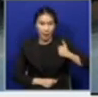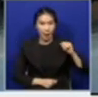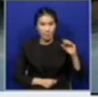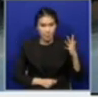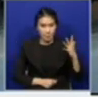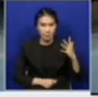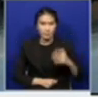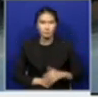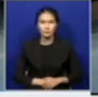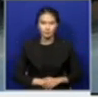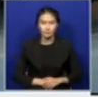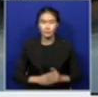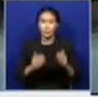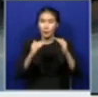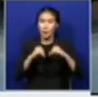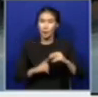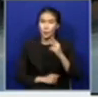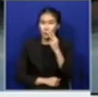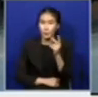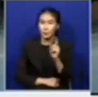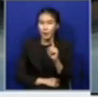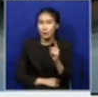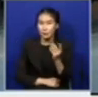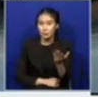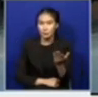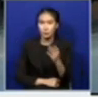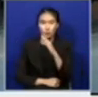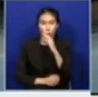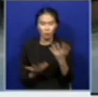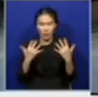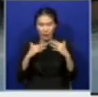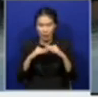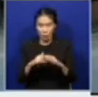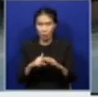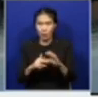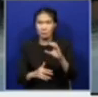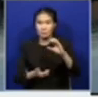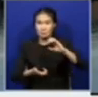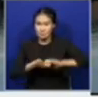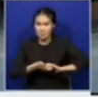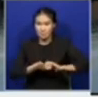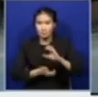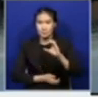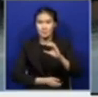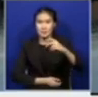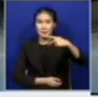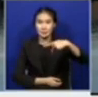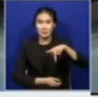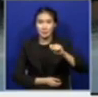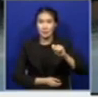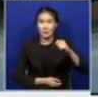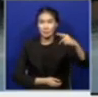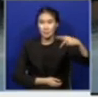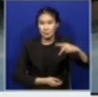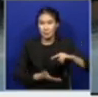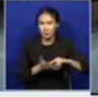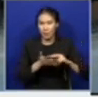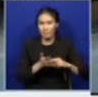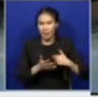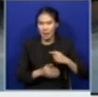อภิปรายก่อนหน้านี้หลายท่านไทยเหลือแค่2ประเทศค่ะที่ยังไม่มี FTA ด้วยก็คือเม็กซิโกกับแคนาด